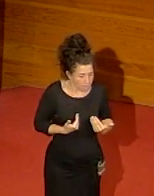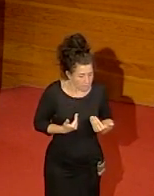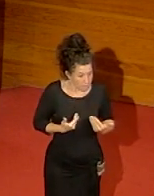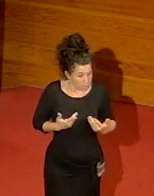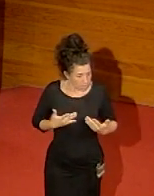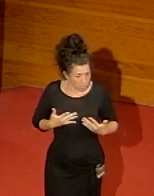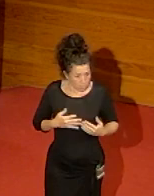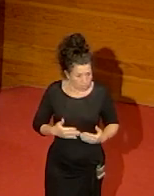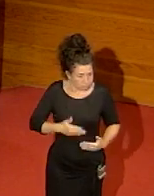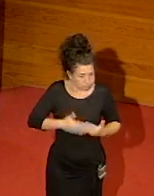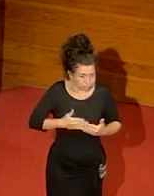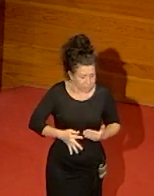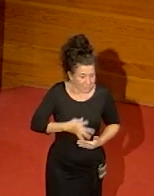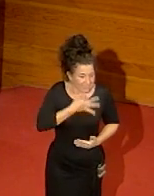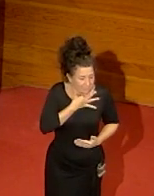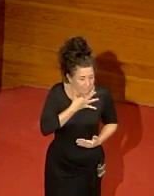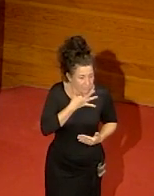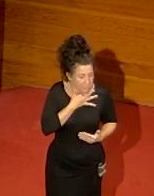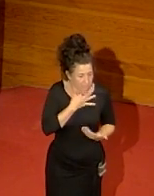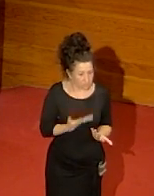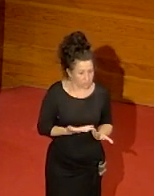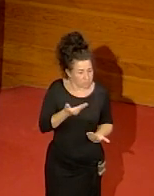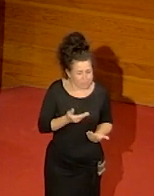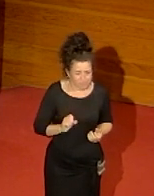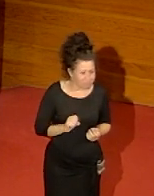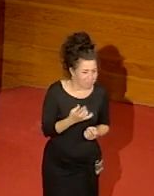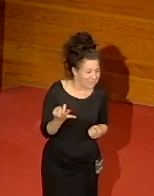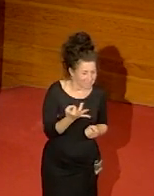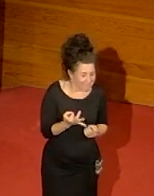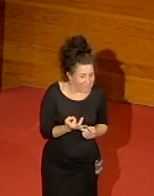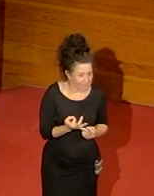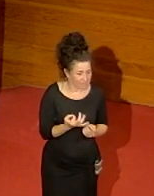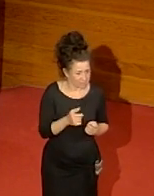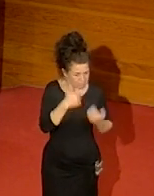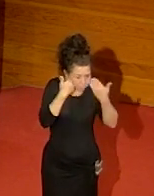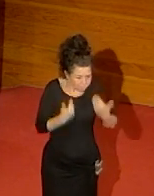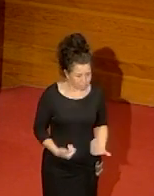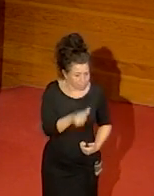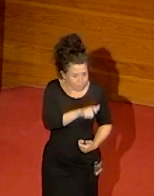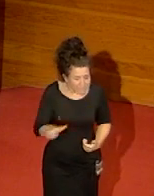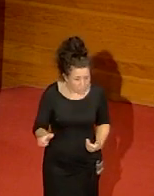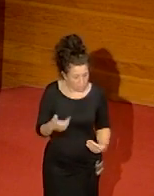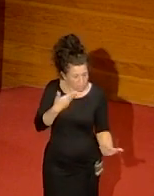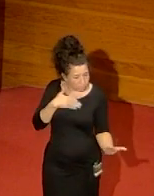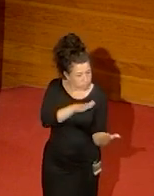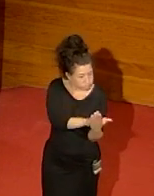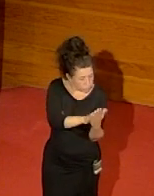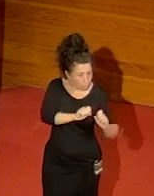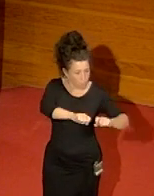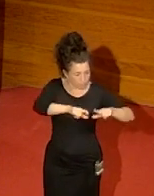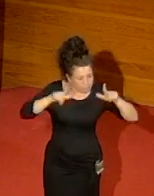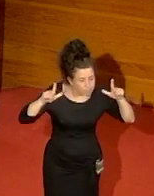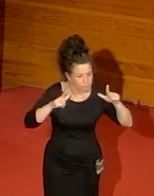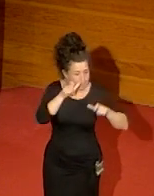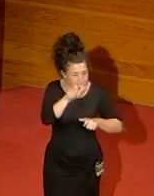zer da importanteena, nik ez daukat inolako zantzarik, da, gizakia, da, pertsona, emakumea, gizona, aurrean jartzea, ez lehen lerroan jartzea informazio horretan,